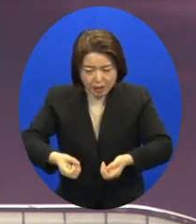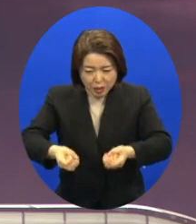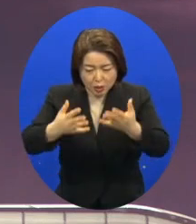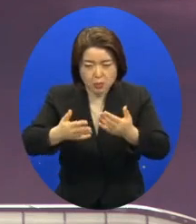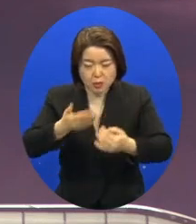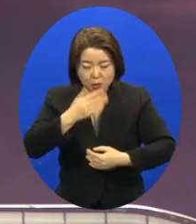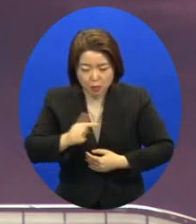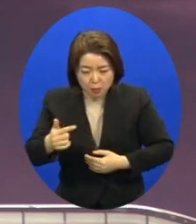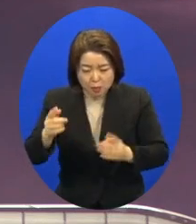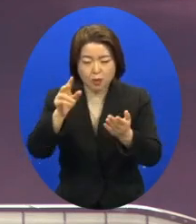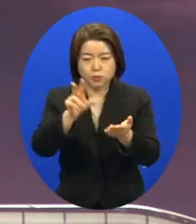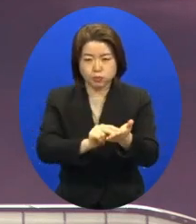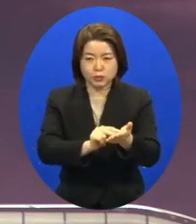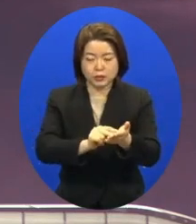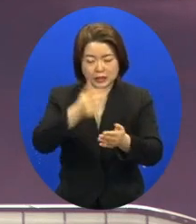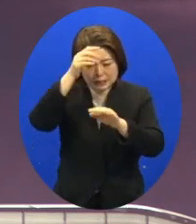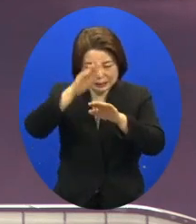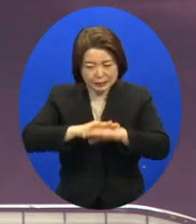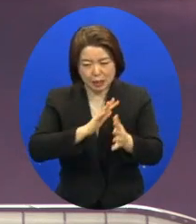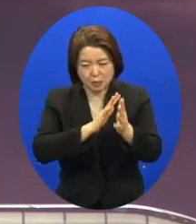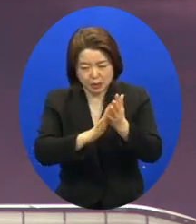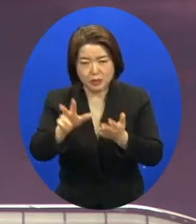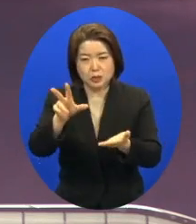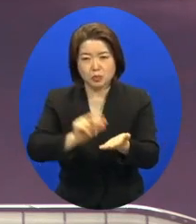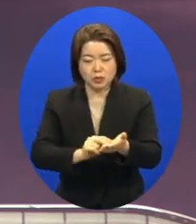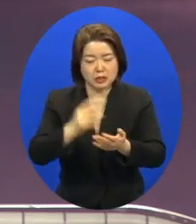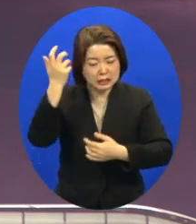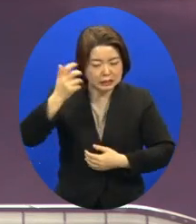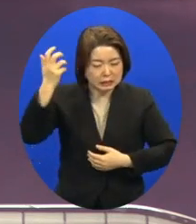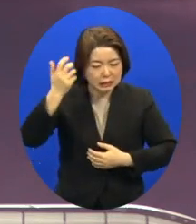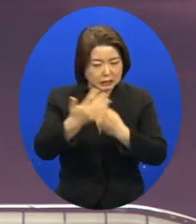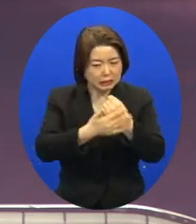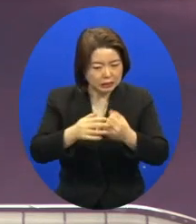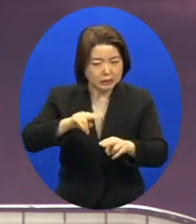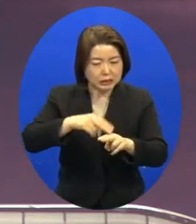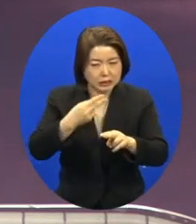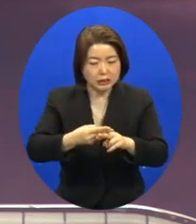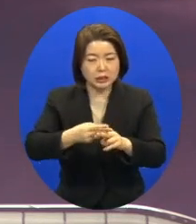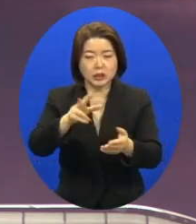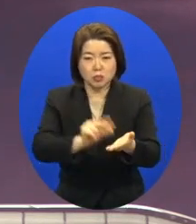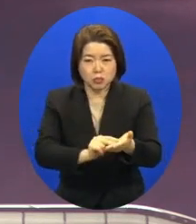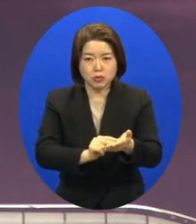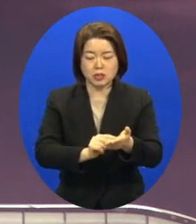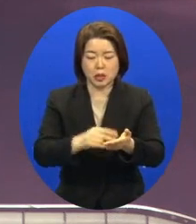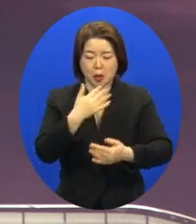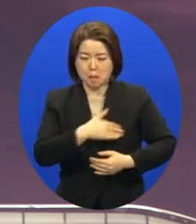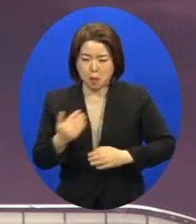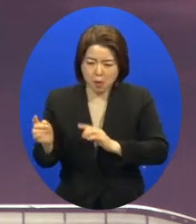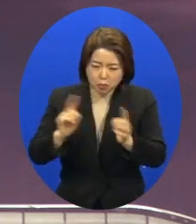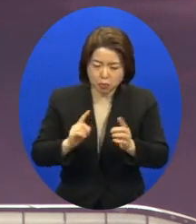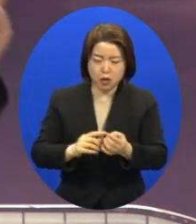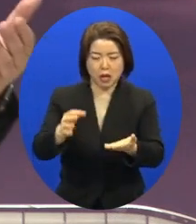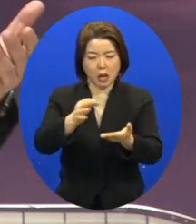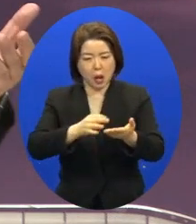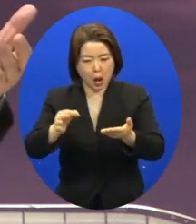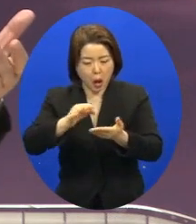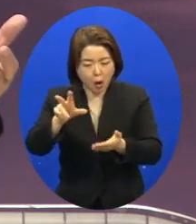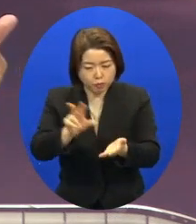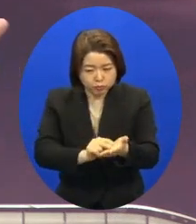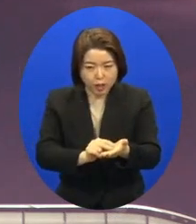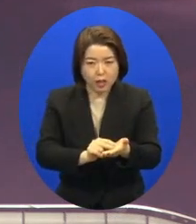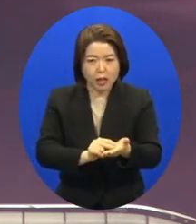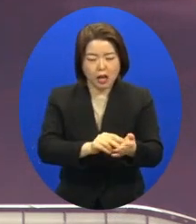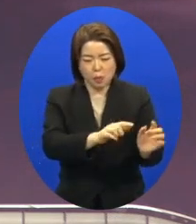질서 문제, 영적인 은사 논쟁, 몸의 부활의 논쟁, 헌금에 대한 문제, 한 열 가지가